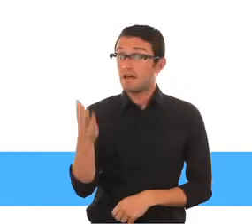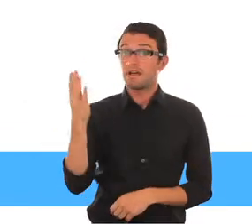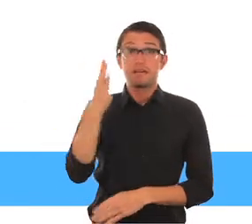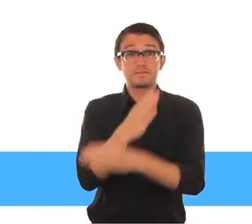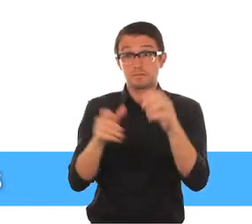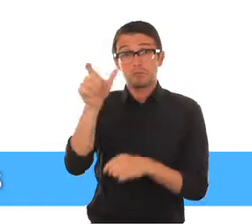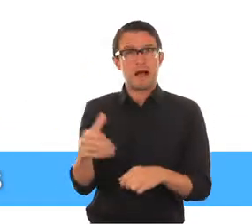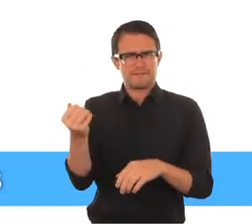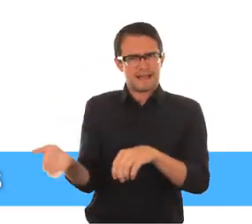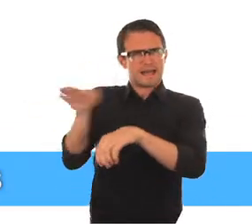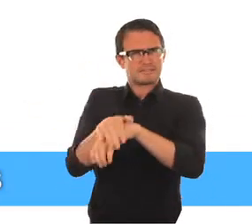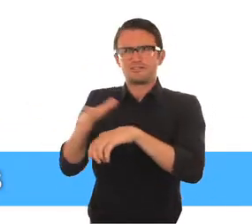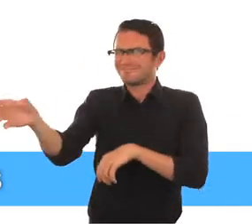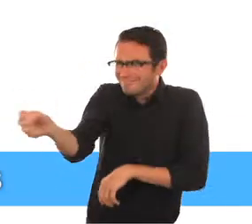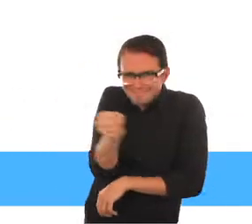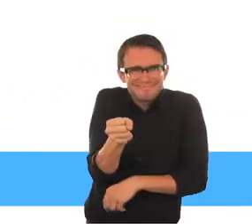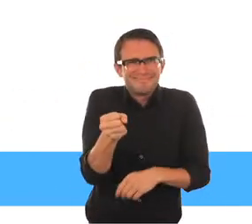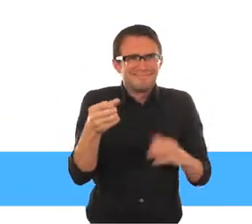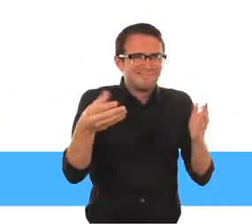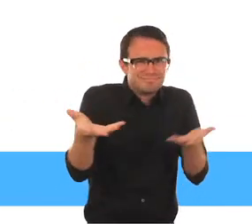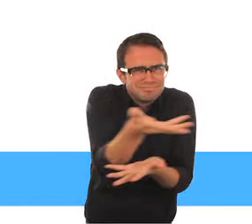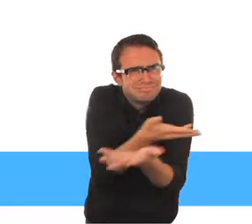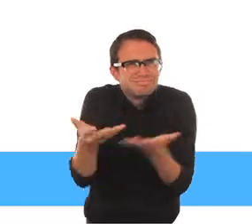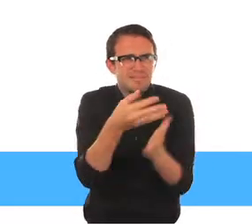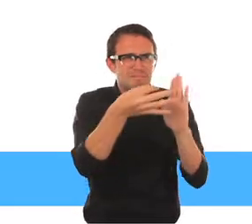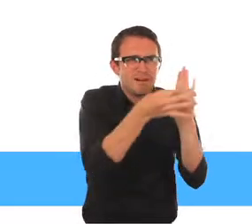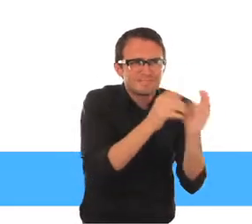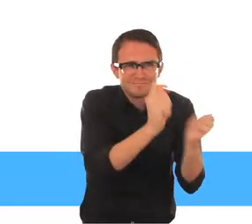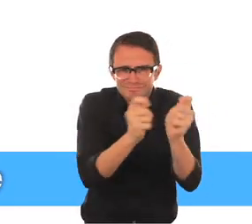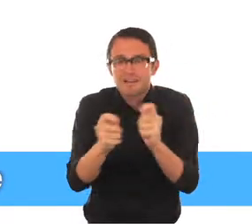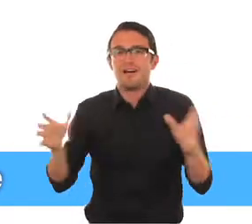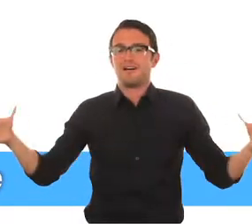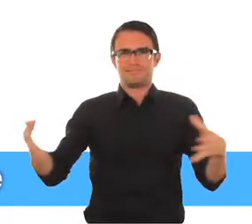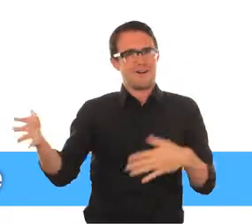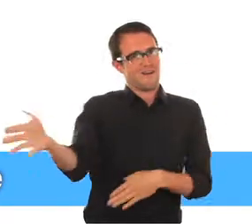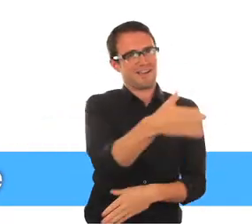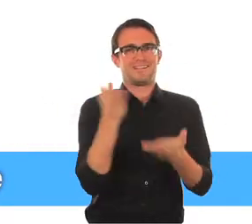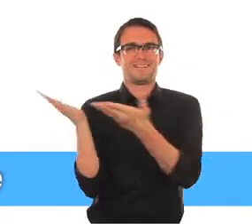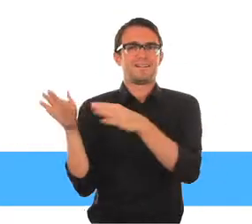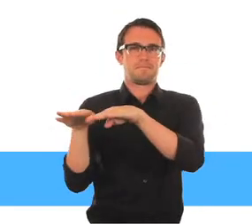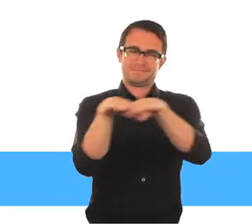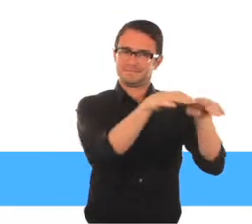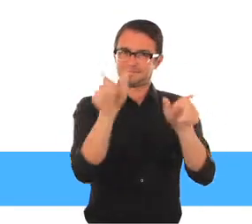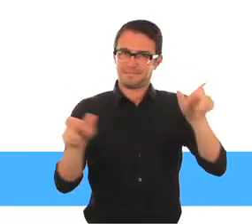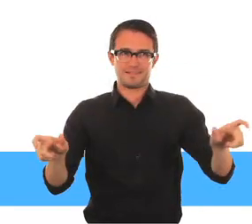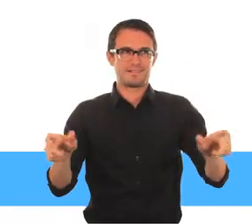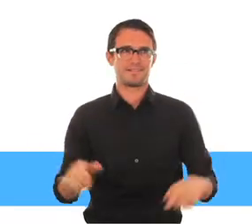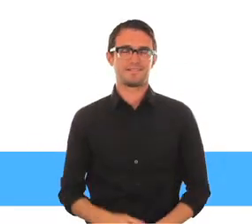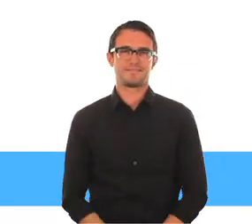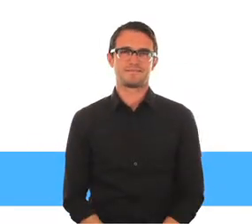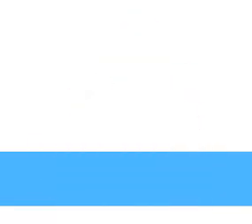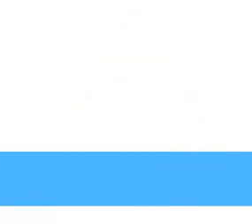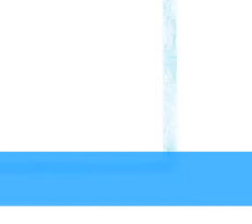sur les connaissances et l'expertise actuelle des services spécialisés pour renforcer les capacités du système dans son ensemble avant qu'il incorpore